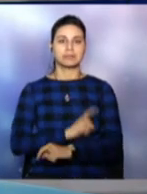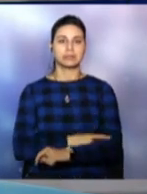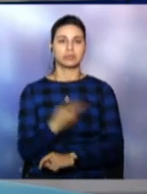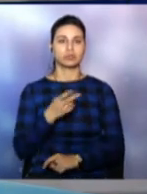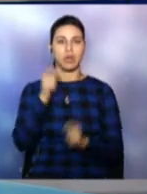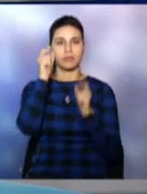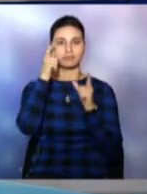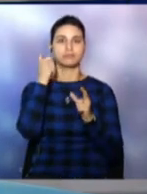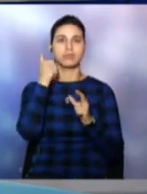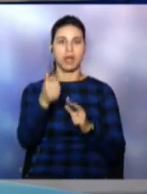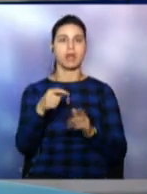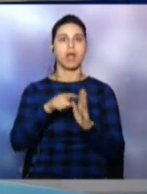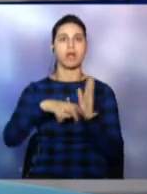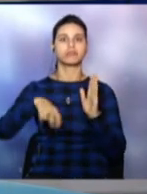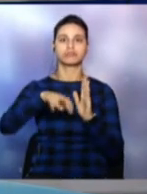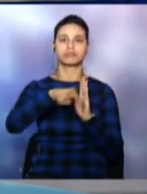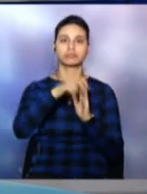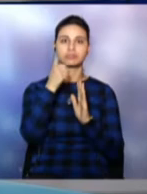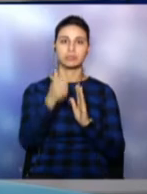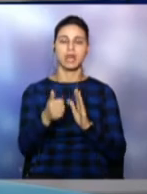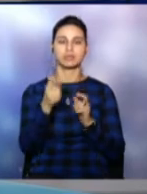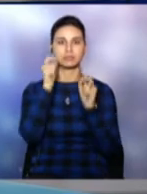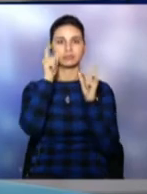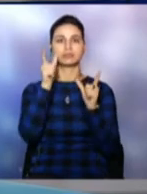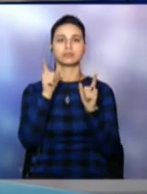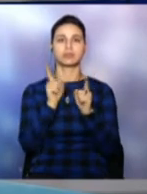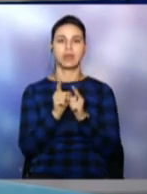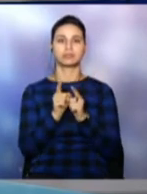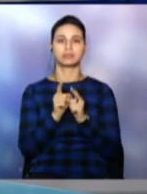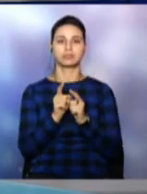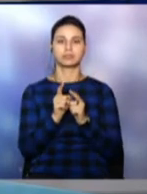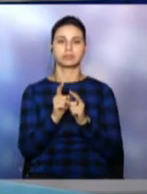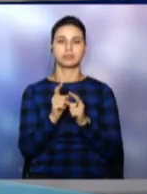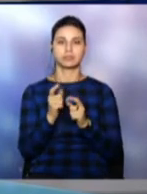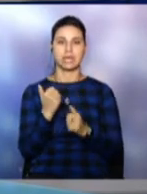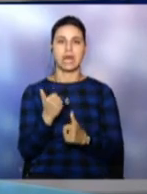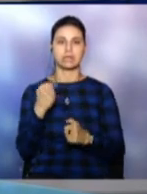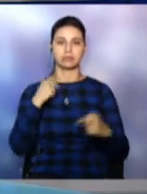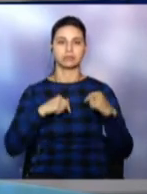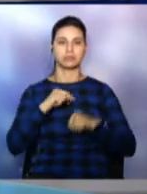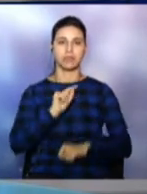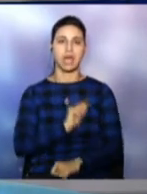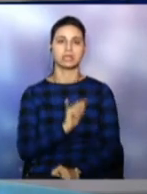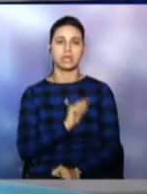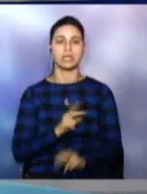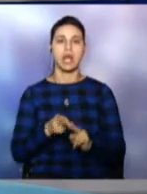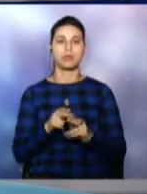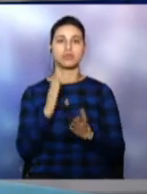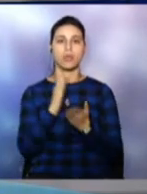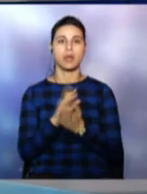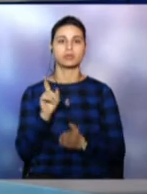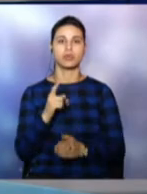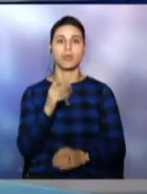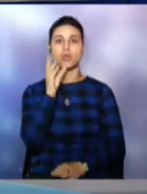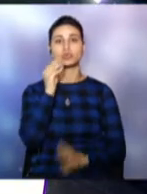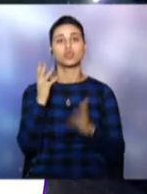მომატება, კოგნიტური ფუნქციების მომატება, სიფხი გამოფხიზლება არა და ამიტომაც არის რომ დღის